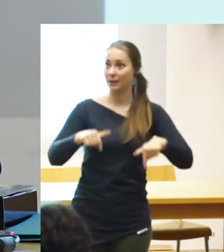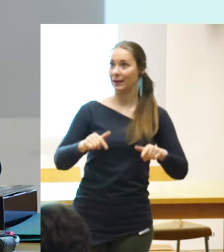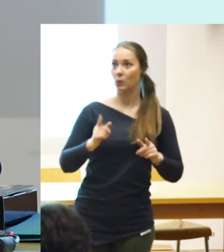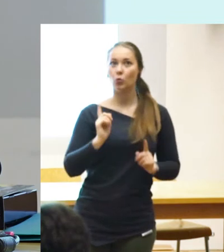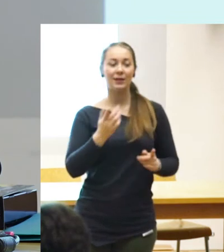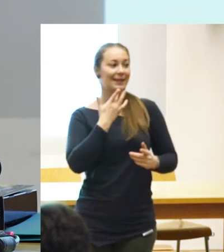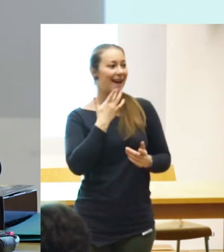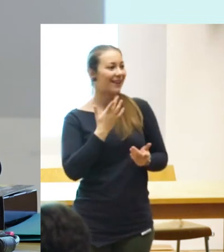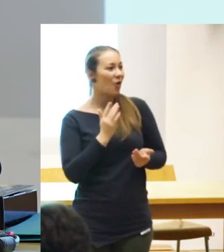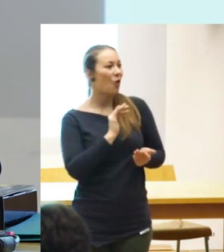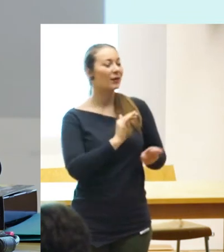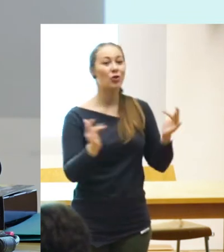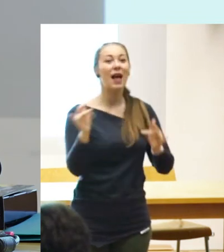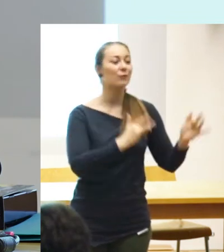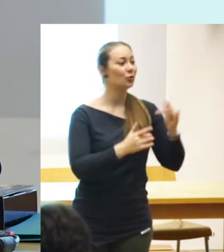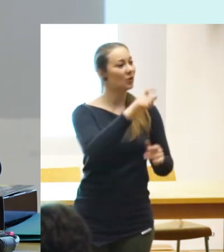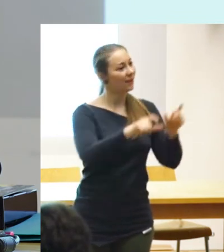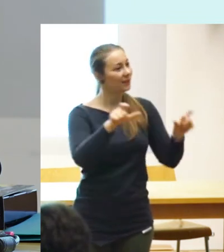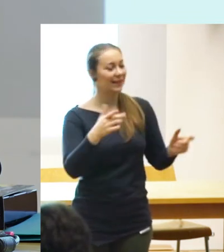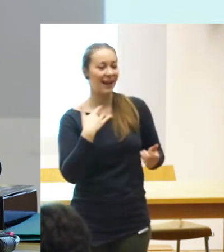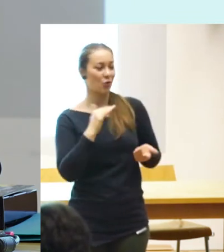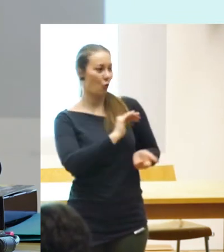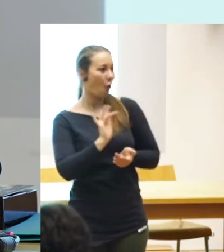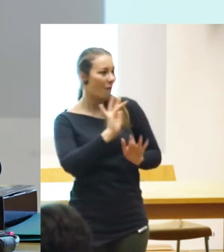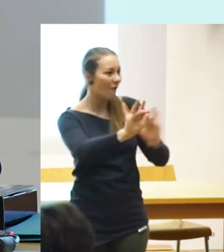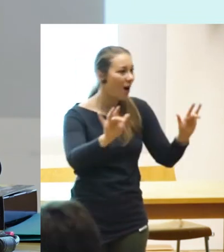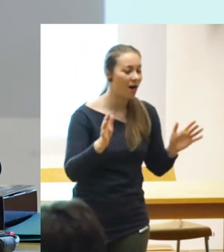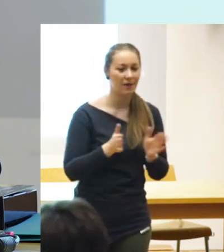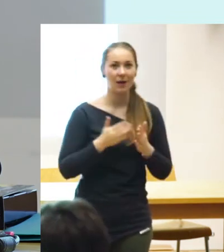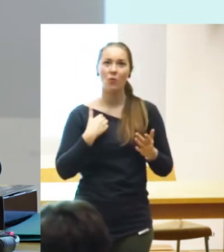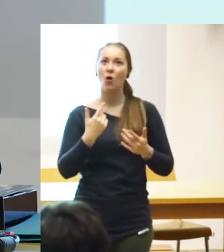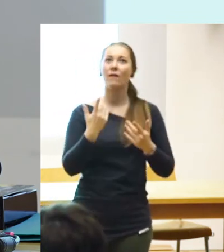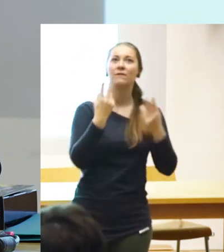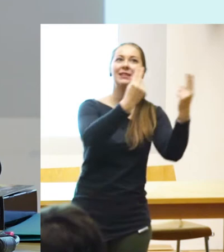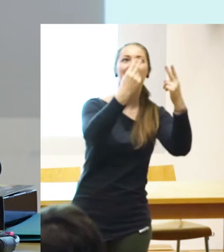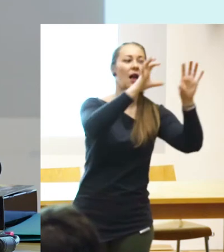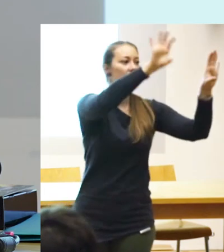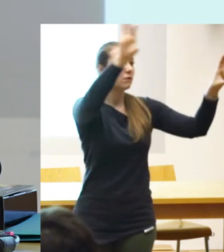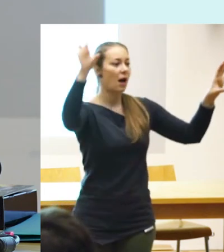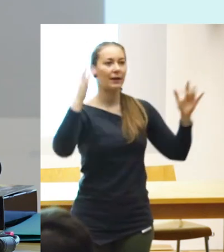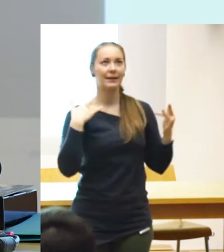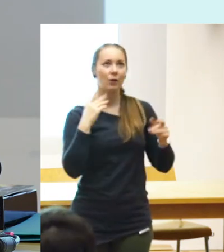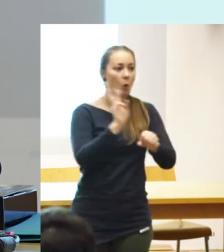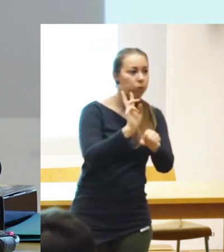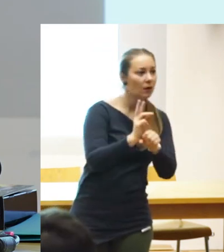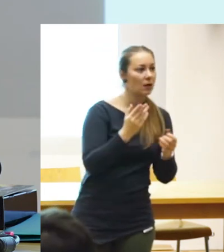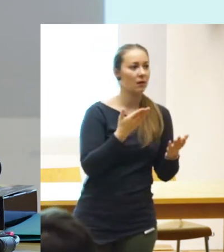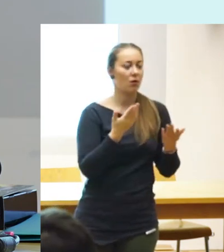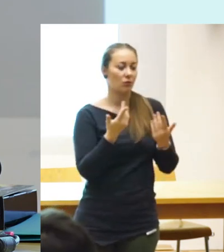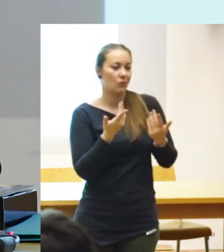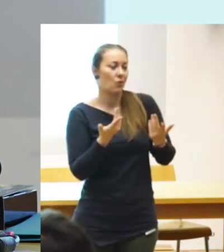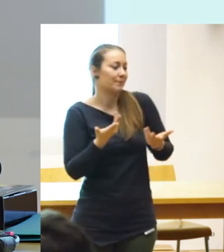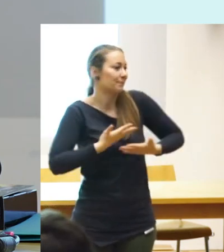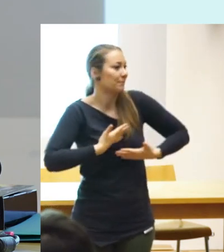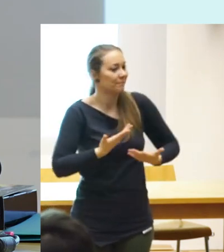našim návštěvníkům, jak se mají chovat k dílům, není vůbec nic jednoduchého a vyžaduje to poměrně dost velkou investici